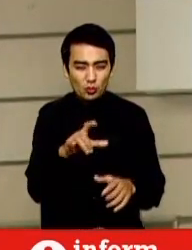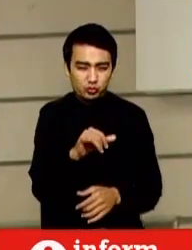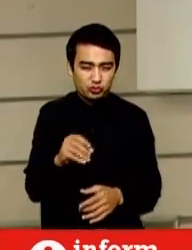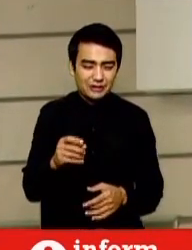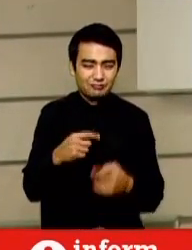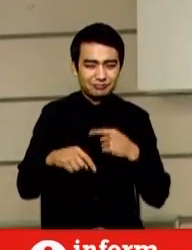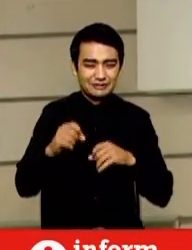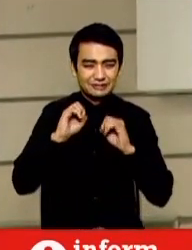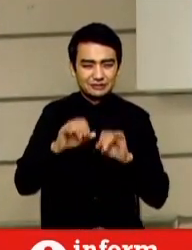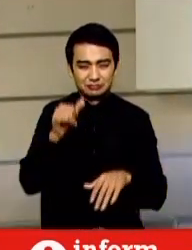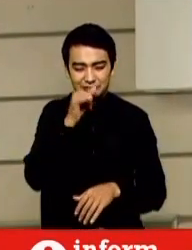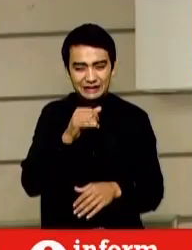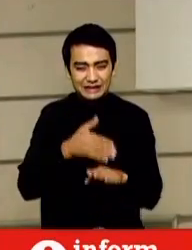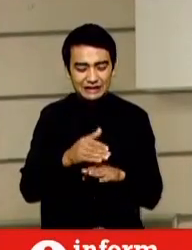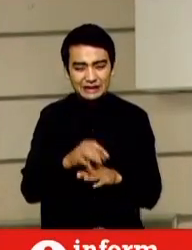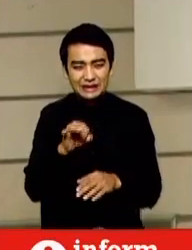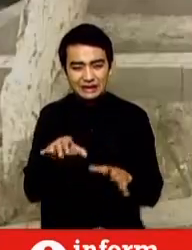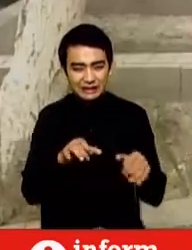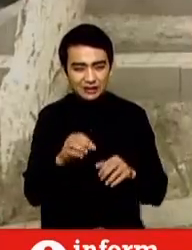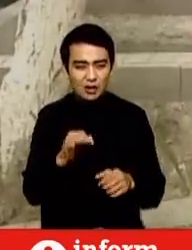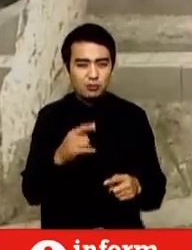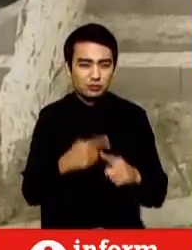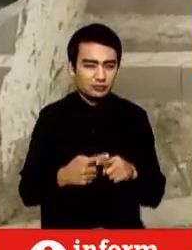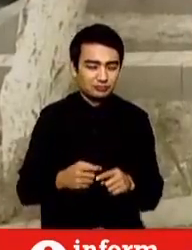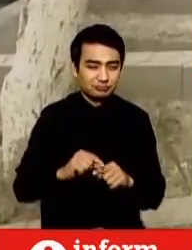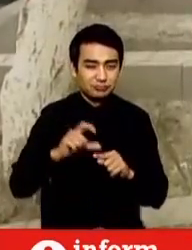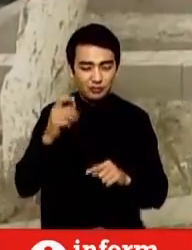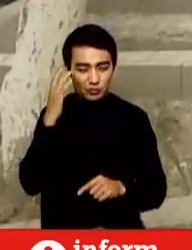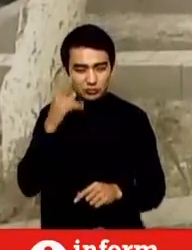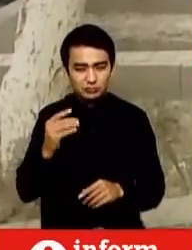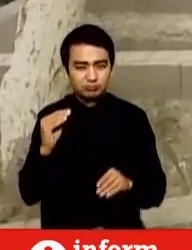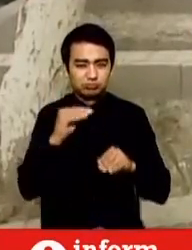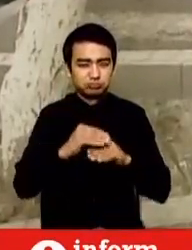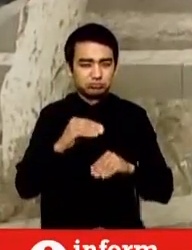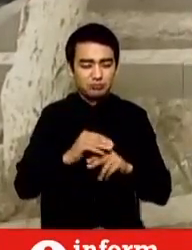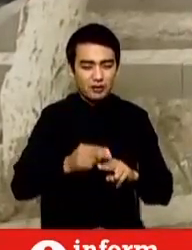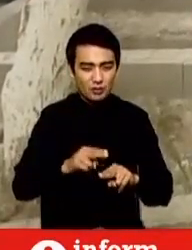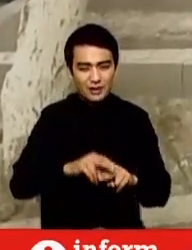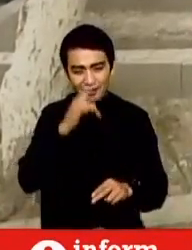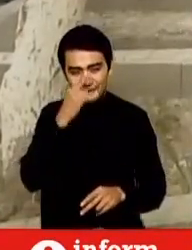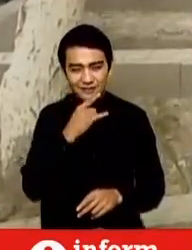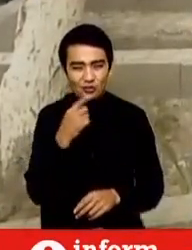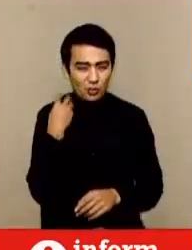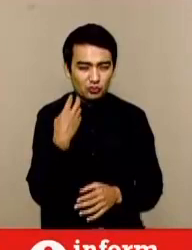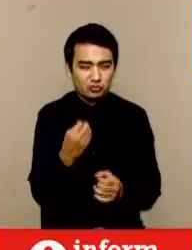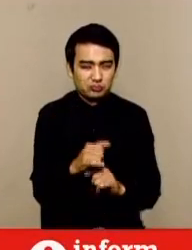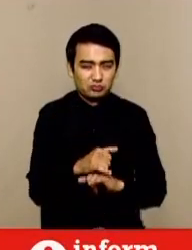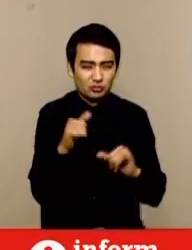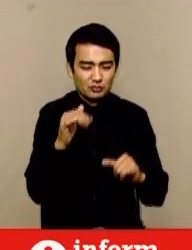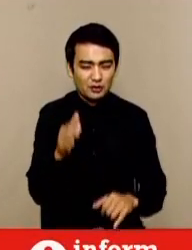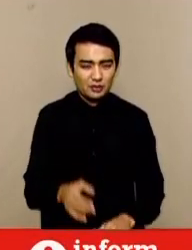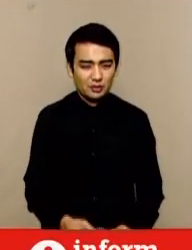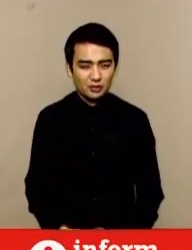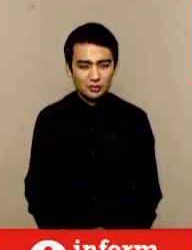платят кредиты, и вывести денежный поток в плюс. По словам экспертов, долговая нагрузка казахстанцев увеличится.